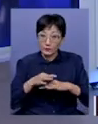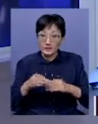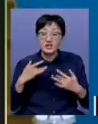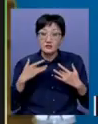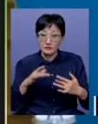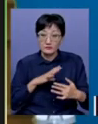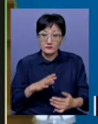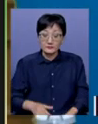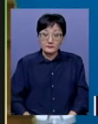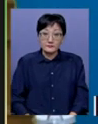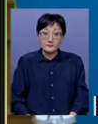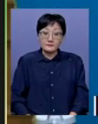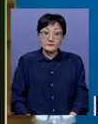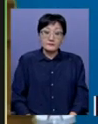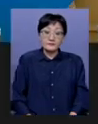талап етті.